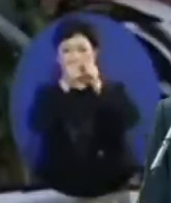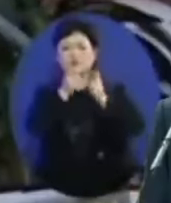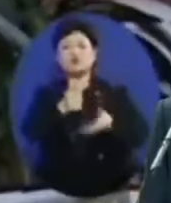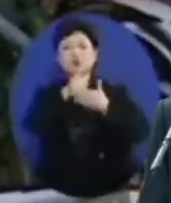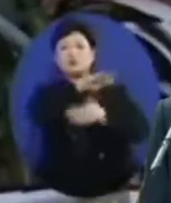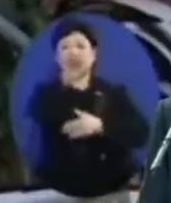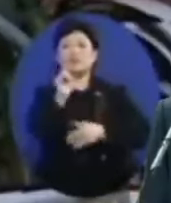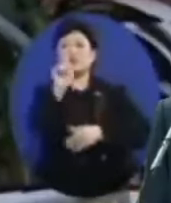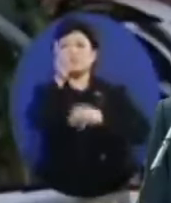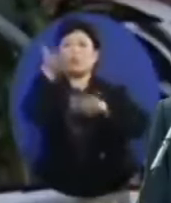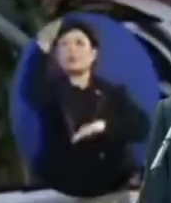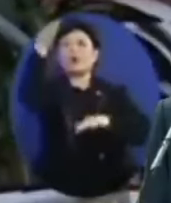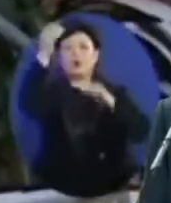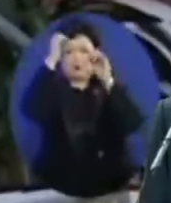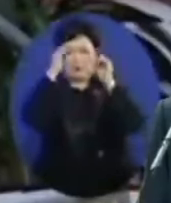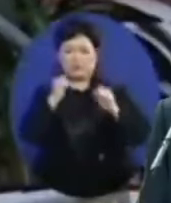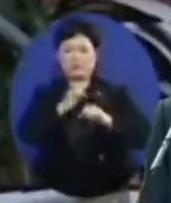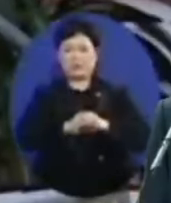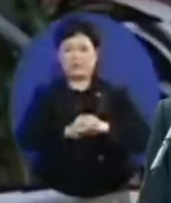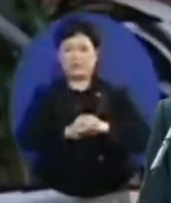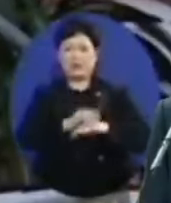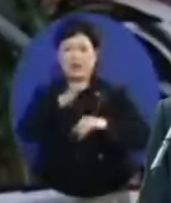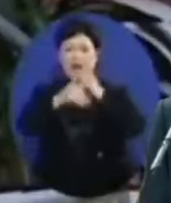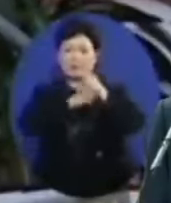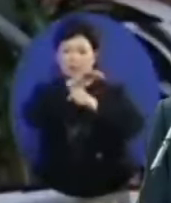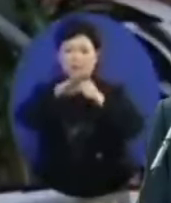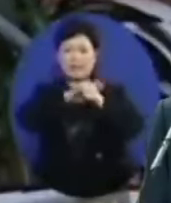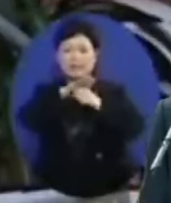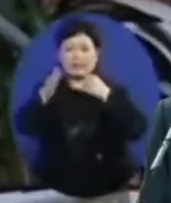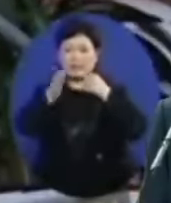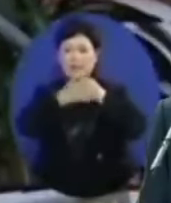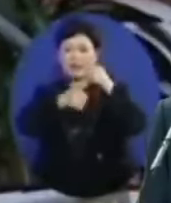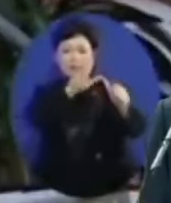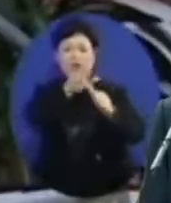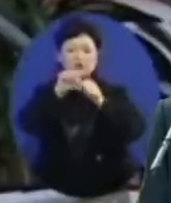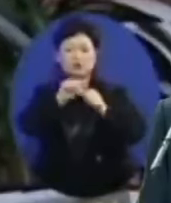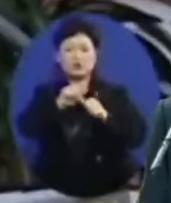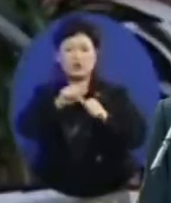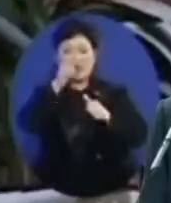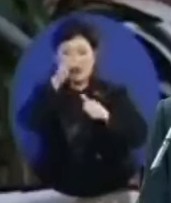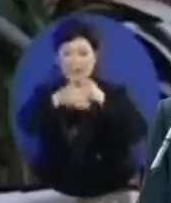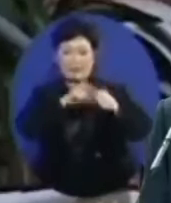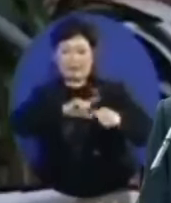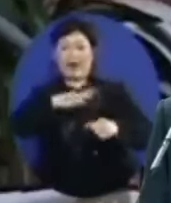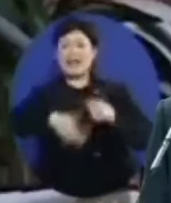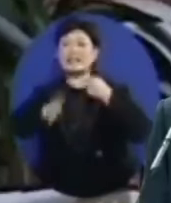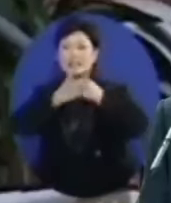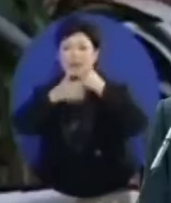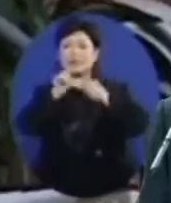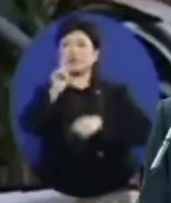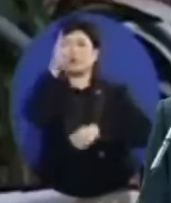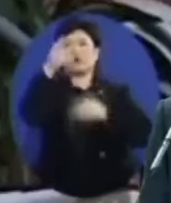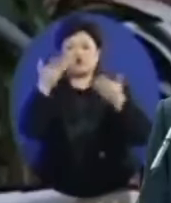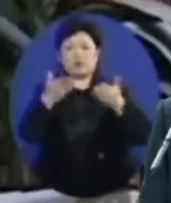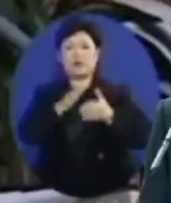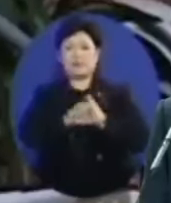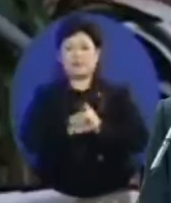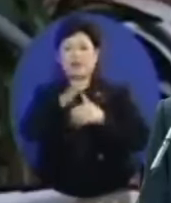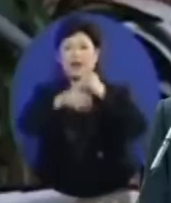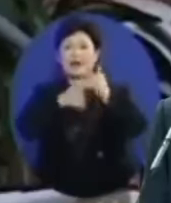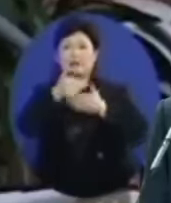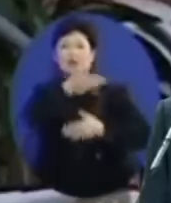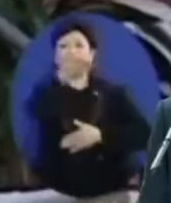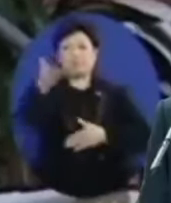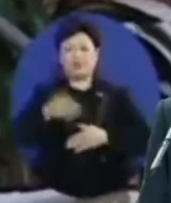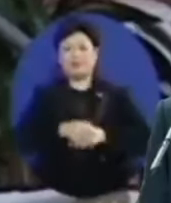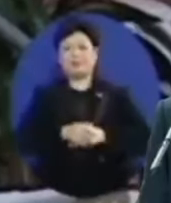것입니다. 성경에도 그렇지 않습니까? 제가 나를 사랑하니 내가 저를 건지리라. 제가 내 이름을 아니 내가 저를 높이겠다고 말한 것입니다. 하나님은